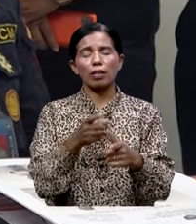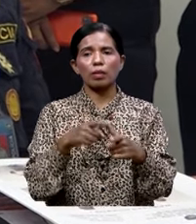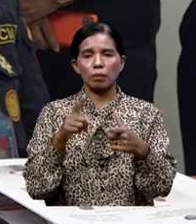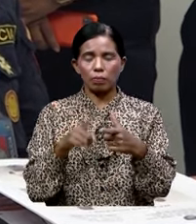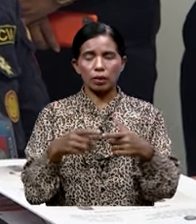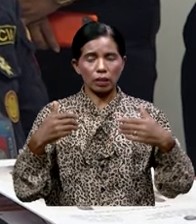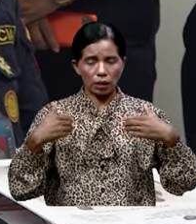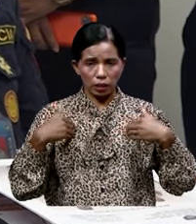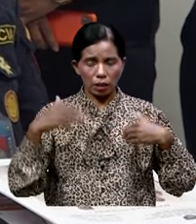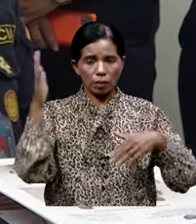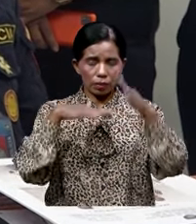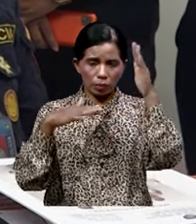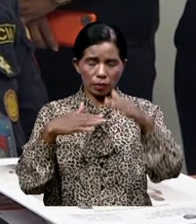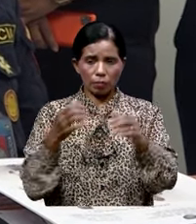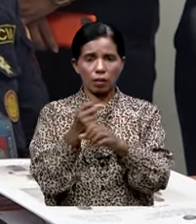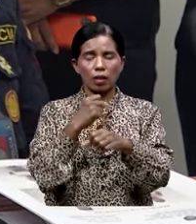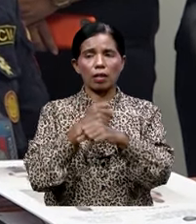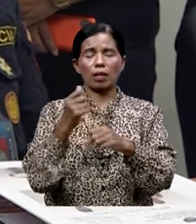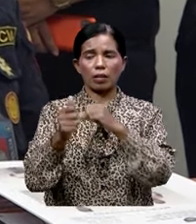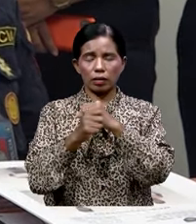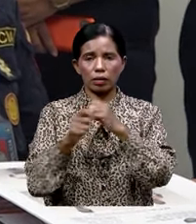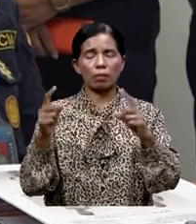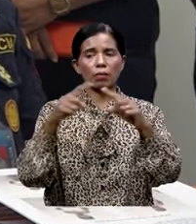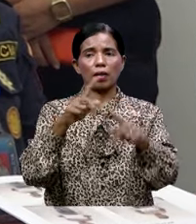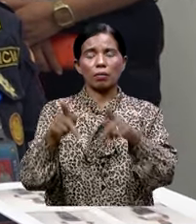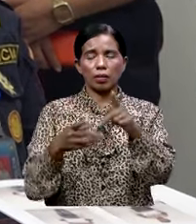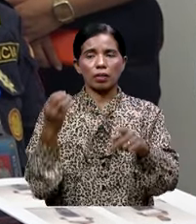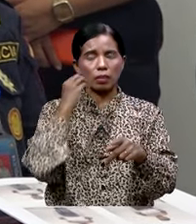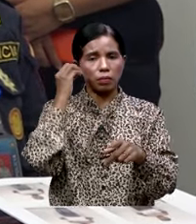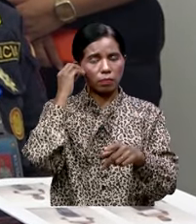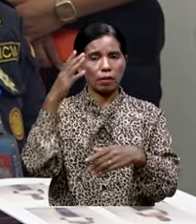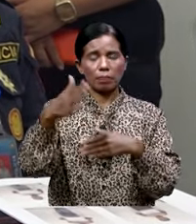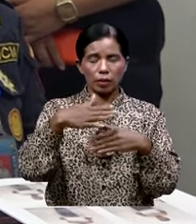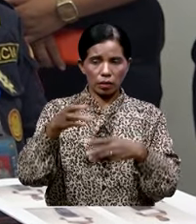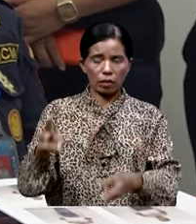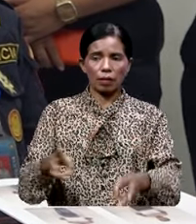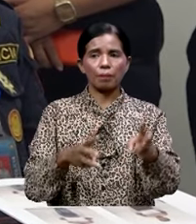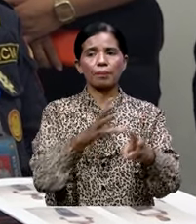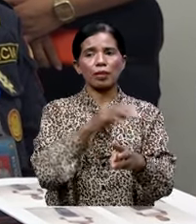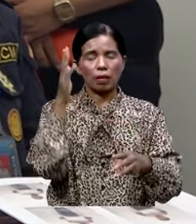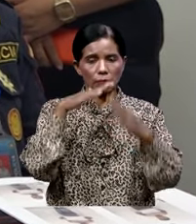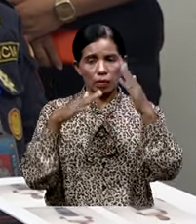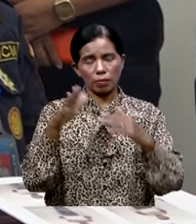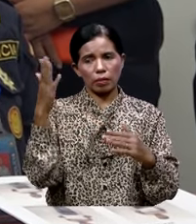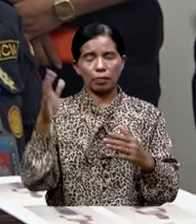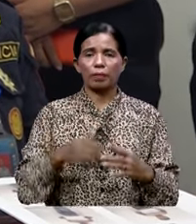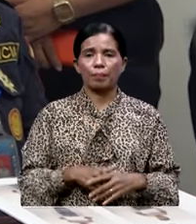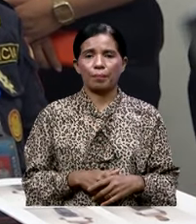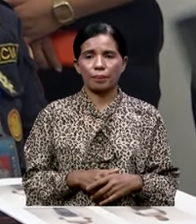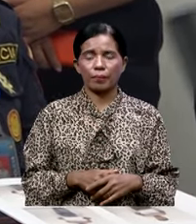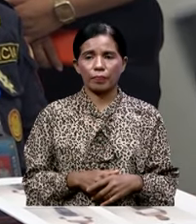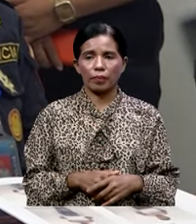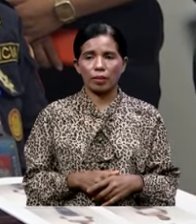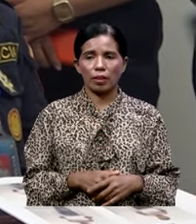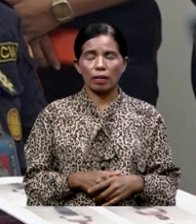provokasaun, osiramos halasaun, ba komunitas rendah, maka lebih sih ke dalam. Tapi neng, maka konfrontan neng, musuh rendah, i